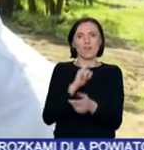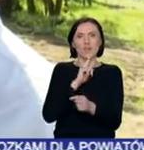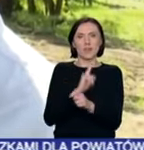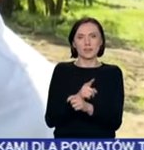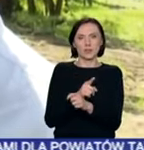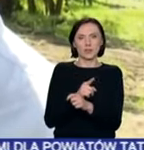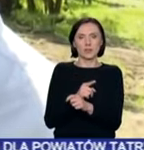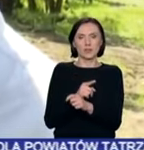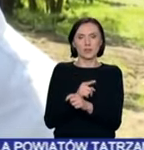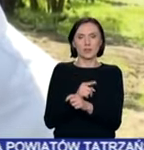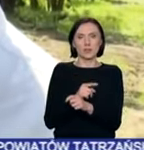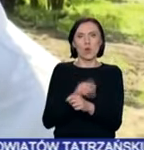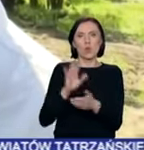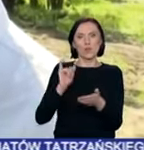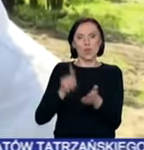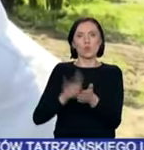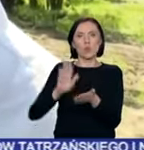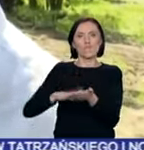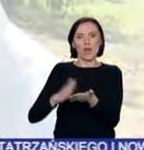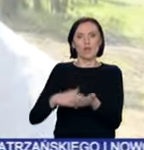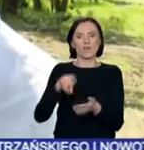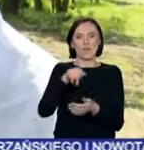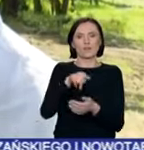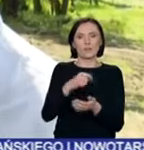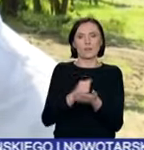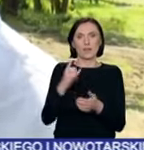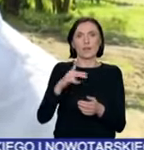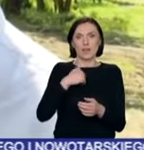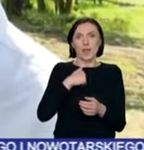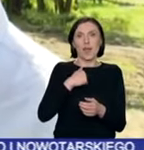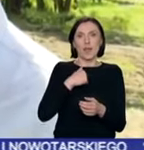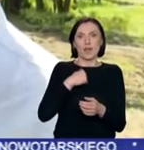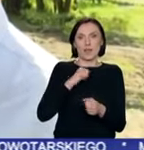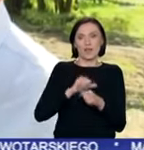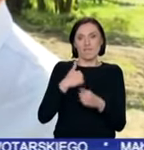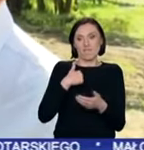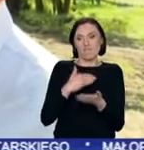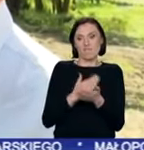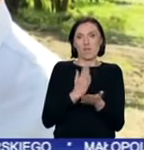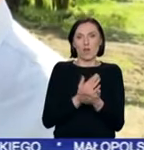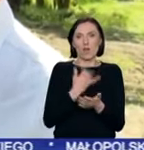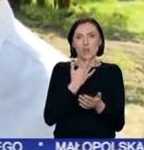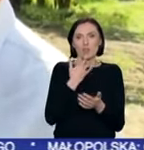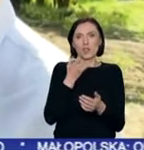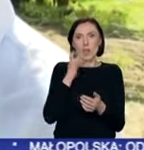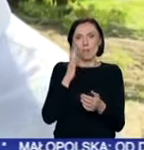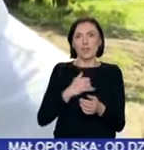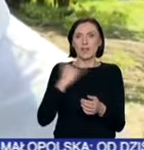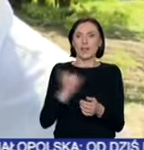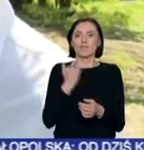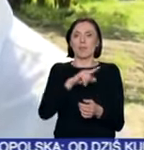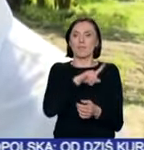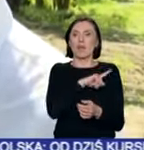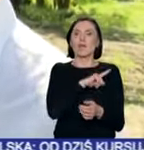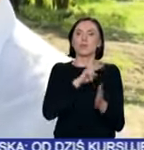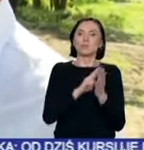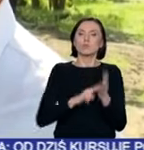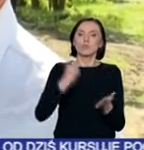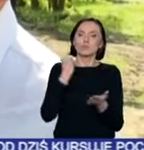podejmowania uchwał w tym zakresie. Jako wojewoda mówiłem, że będę stał na straży